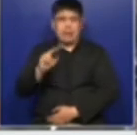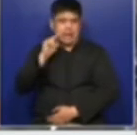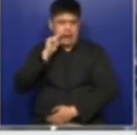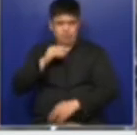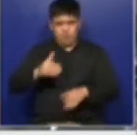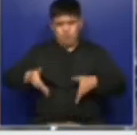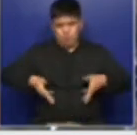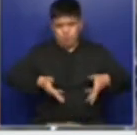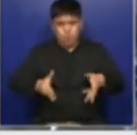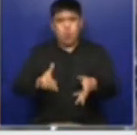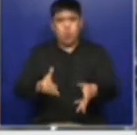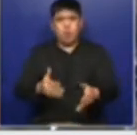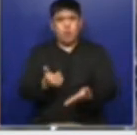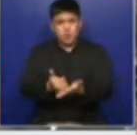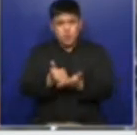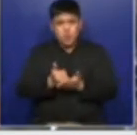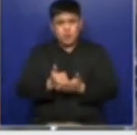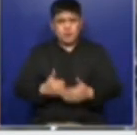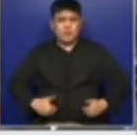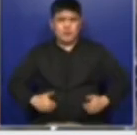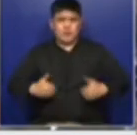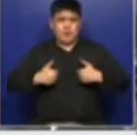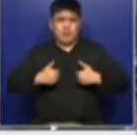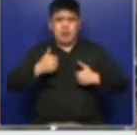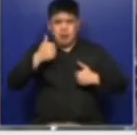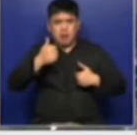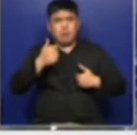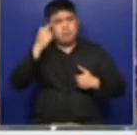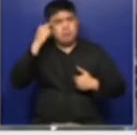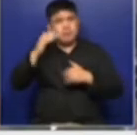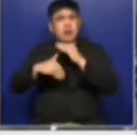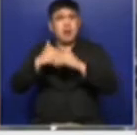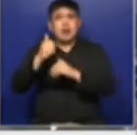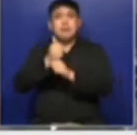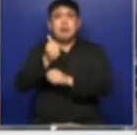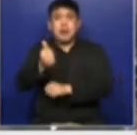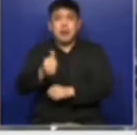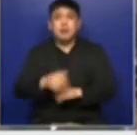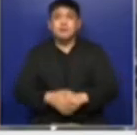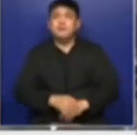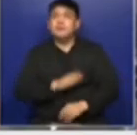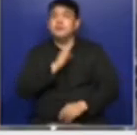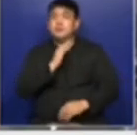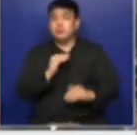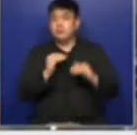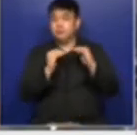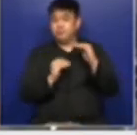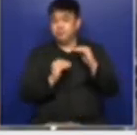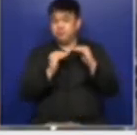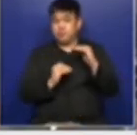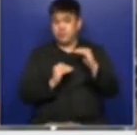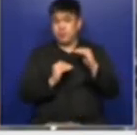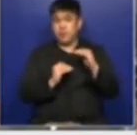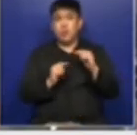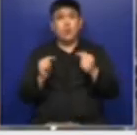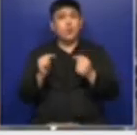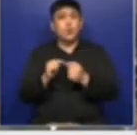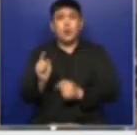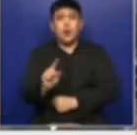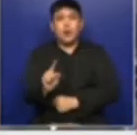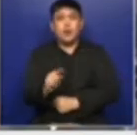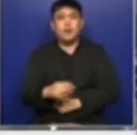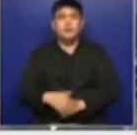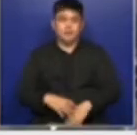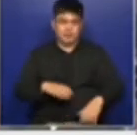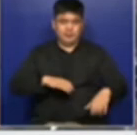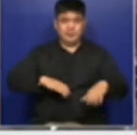ครับที่สองนะครับก็คือว่าประเด็นการเหลื่อมล้ำเนี่ยมันจะเกี่ยวข้องอะไรบ้างนะครับหนึ่งคือระบบบริห